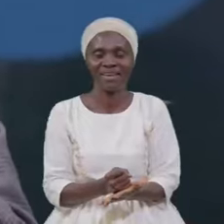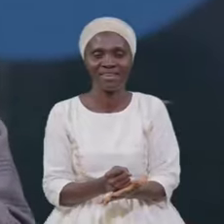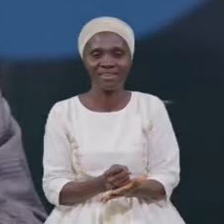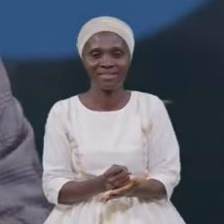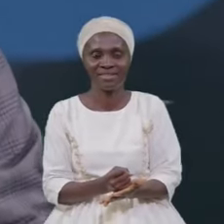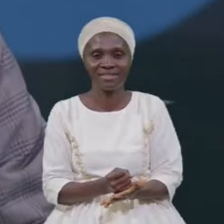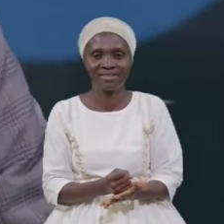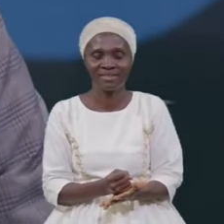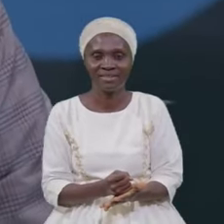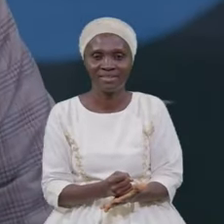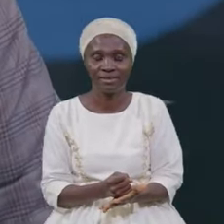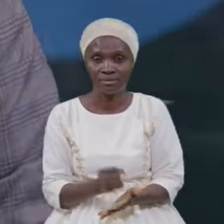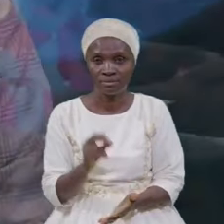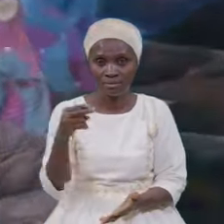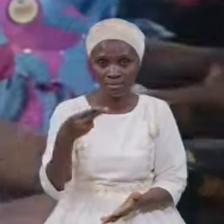Hébreux chapitre 10,